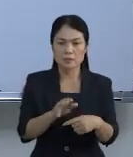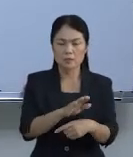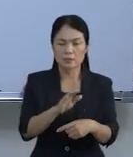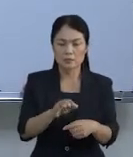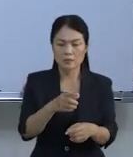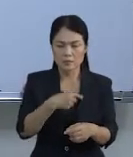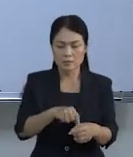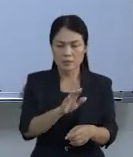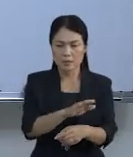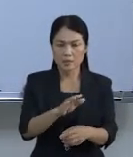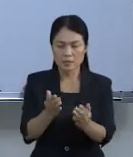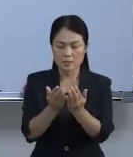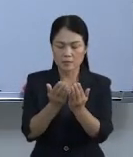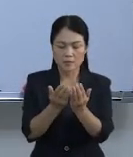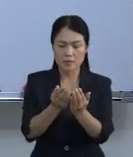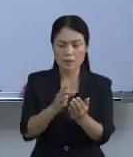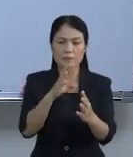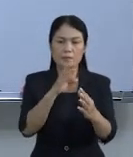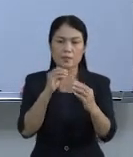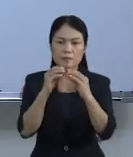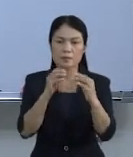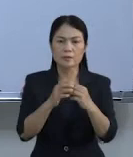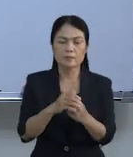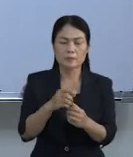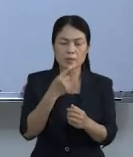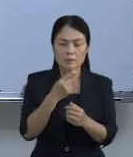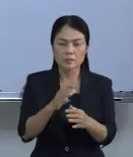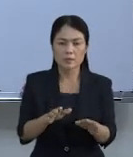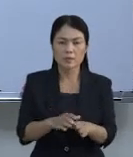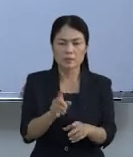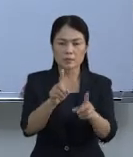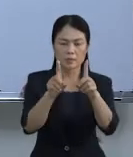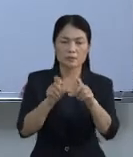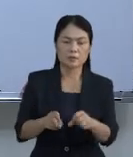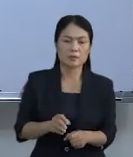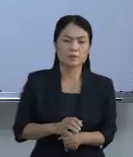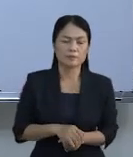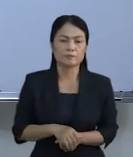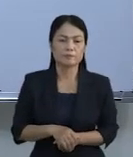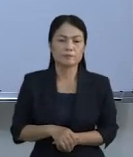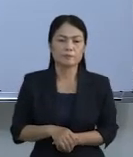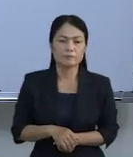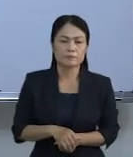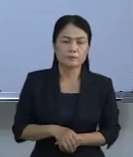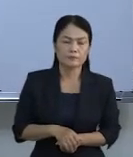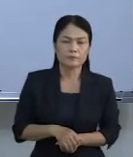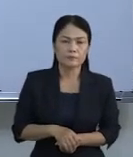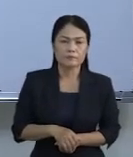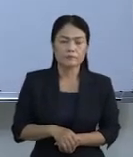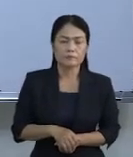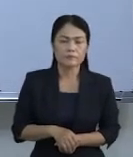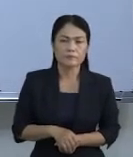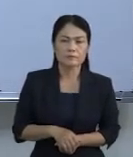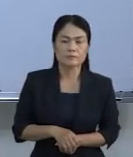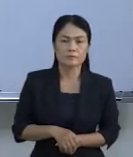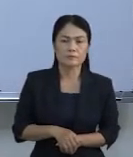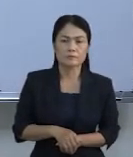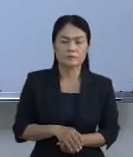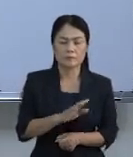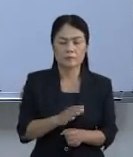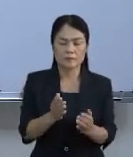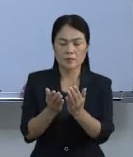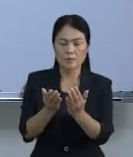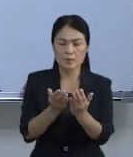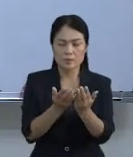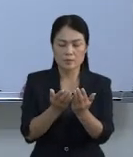mới có bà ăn thức sập sân tới đó bà xả bò mới bà chấn còn bà ăn hai